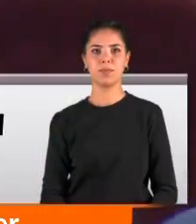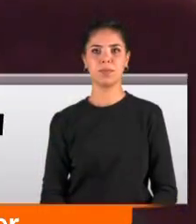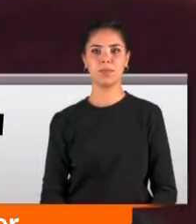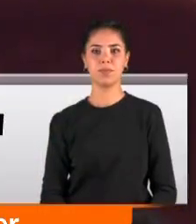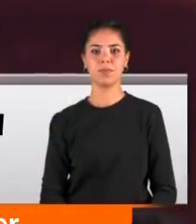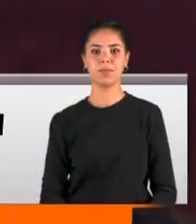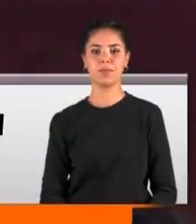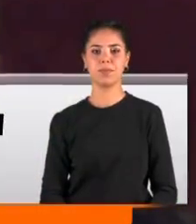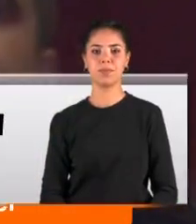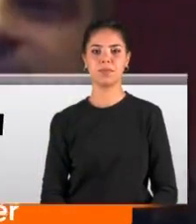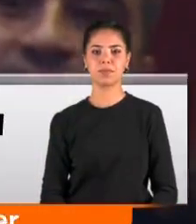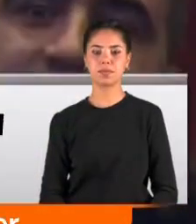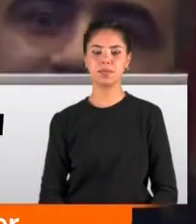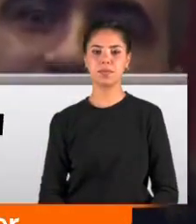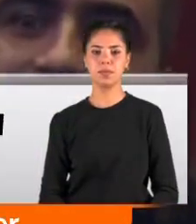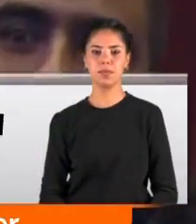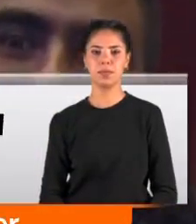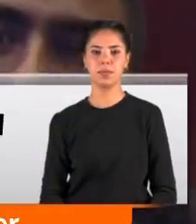Onlar sarıldı birbirine bak.